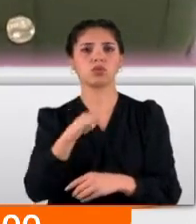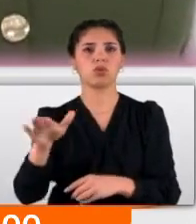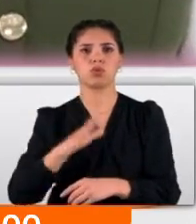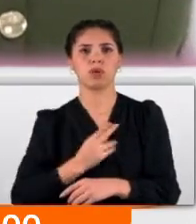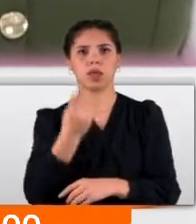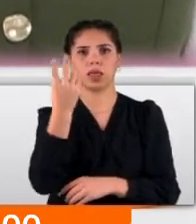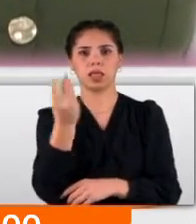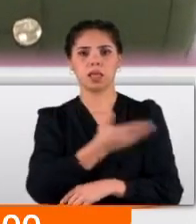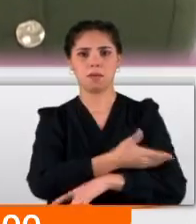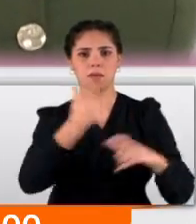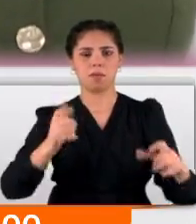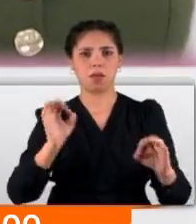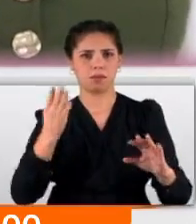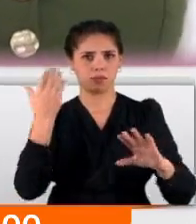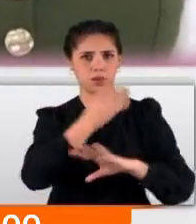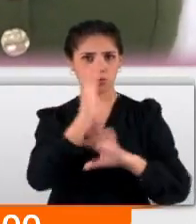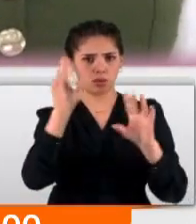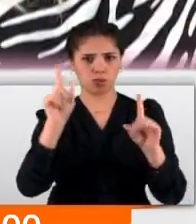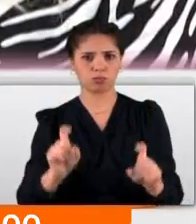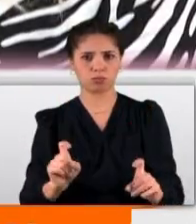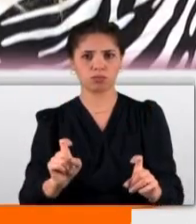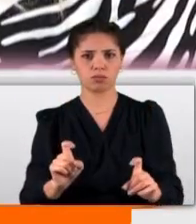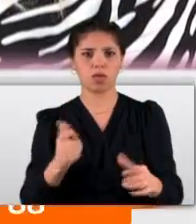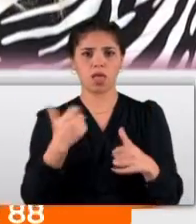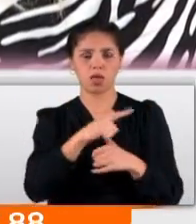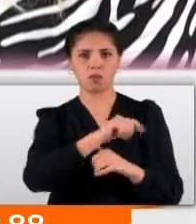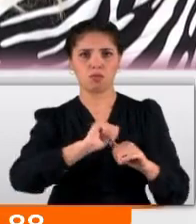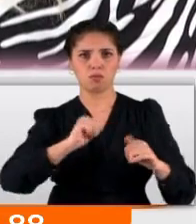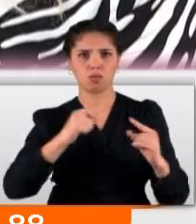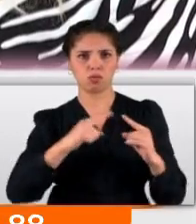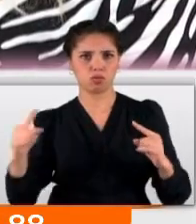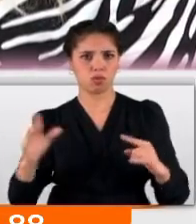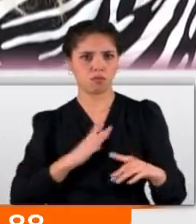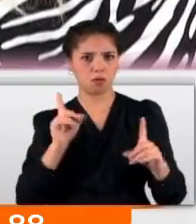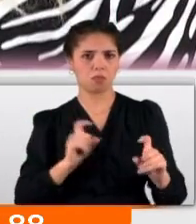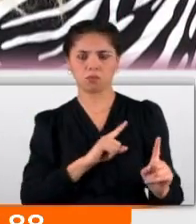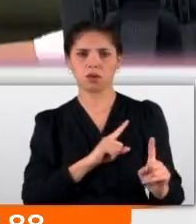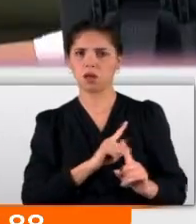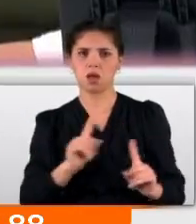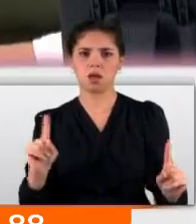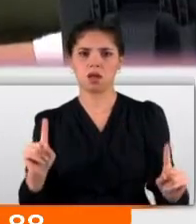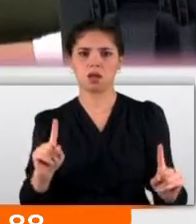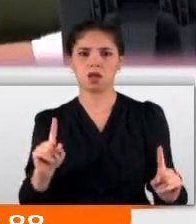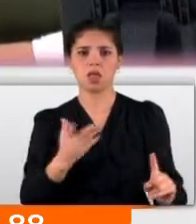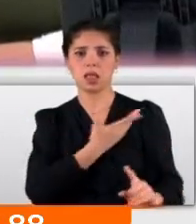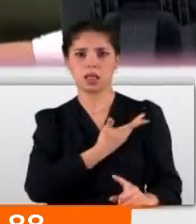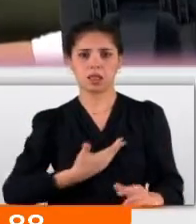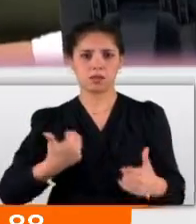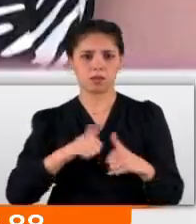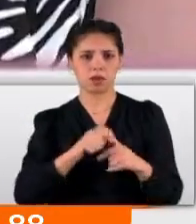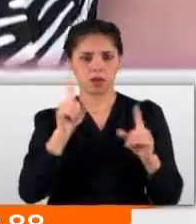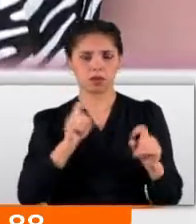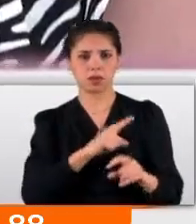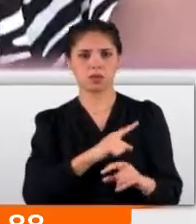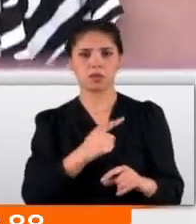evet. Sık memlekete gider misiniz karınızın yanına? Giderim. Eşinizle bir boşanma sürecinde miydiniz? Hayır. Seviyor musunuz karınızı? Seviyorum. Ben